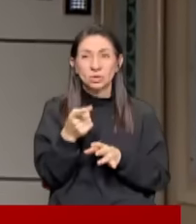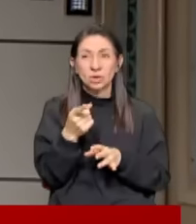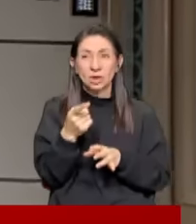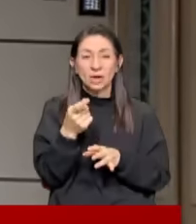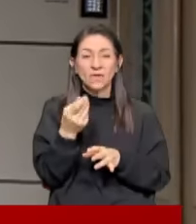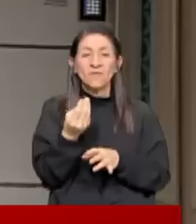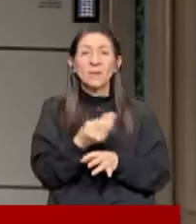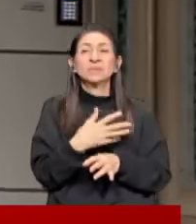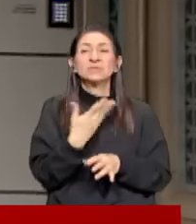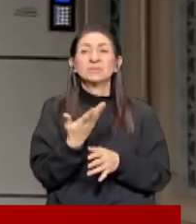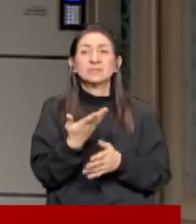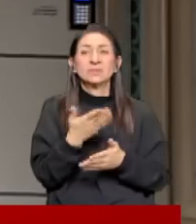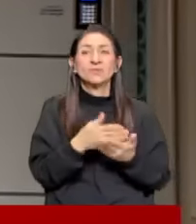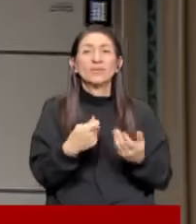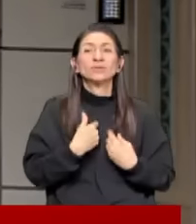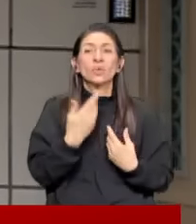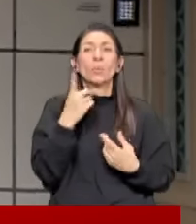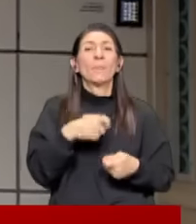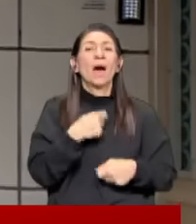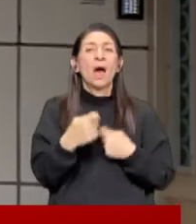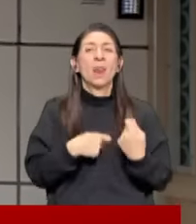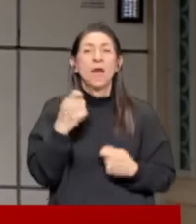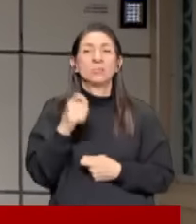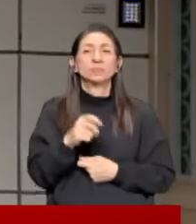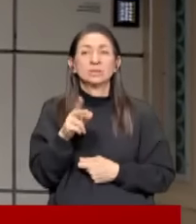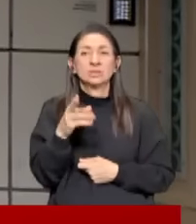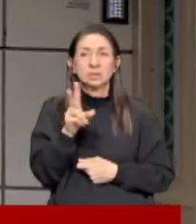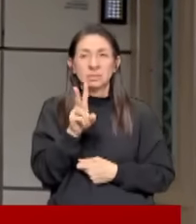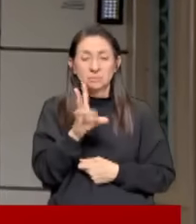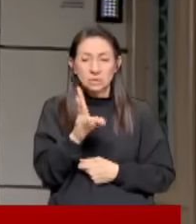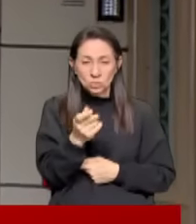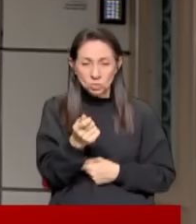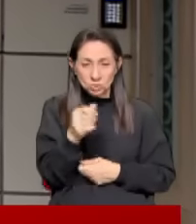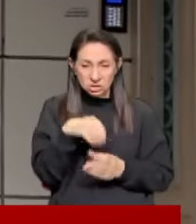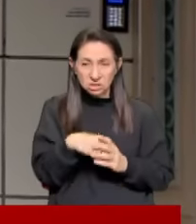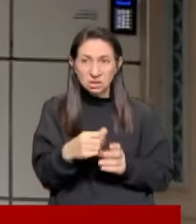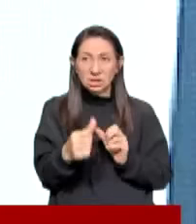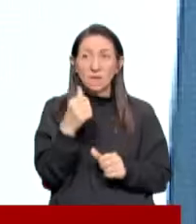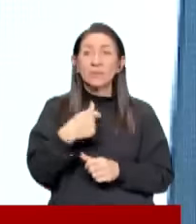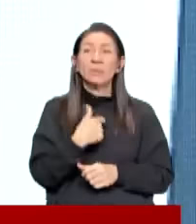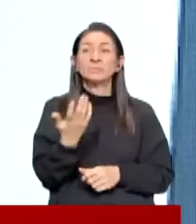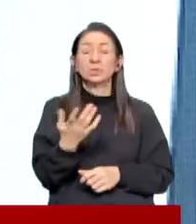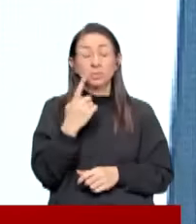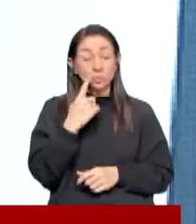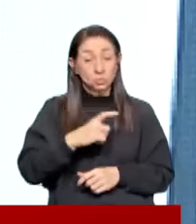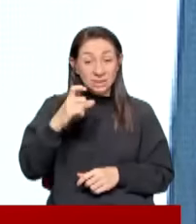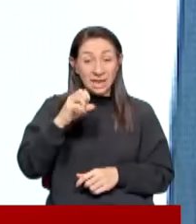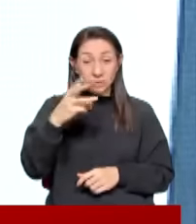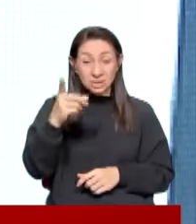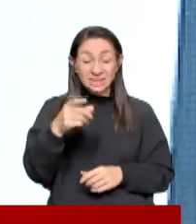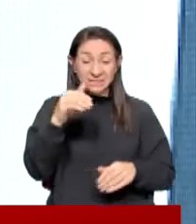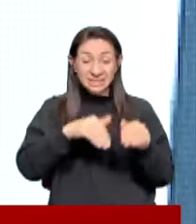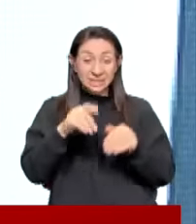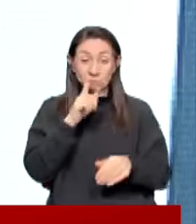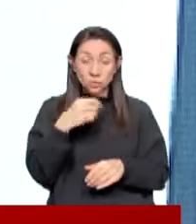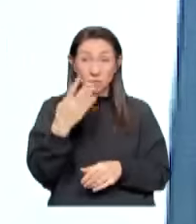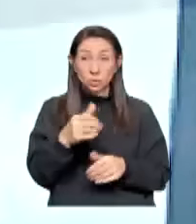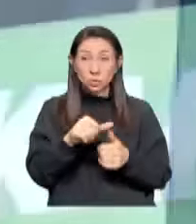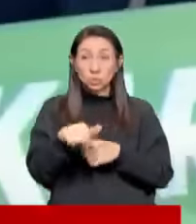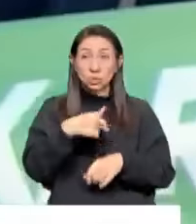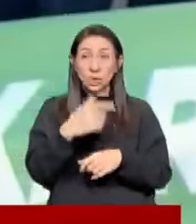veresi yokmuş, yarısında veresi yokmuş herhalde. Böyle bir bahane uydurmuş gibi geldi. Ben 25 kuruş için yani iade yapılmaz mı? Cumhurbaşkanı Erdoğan'ın seçim vaadi için